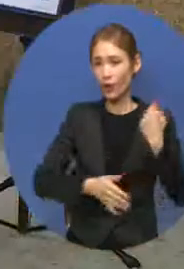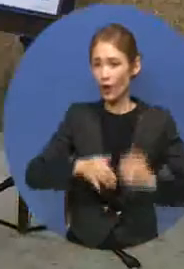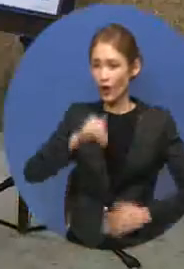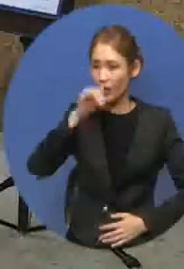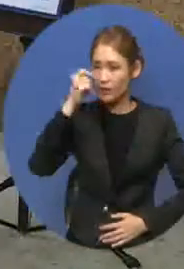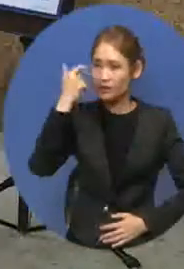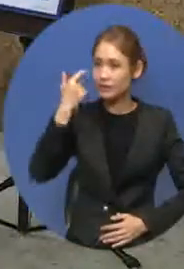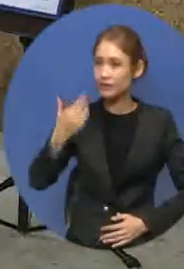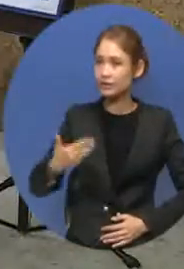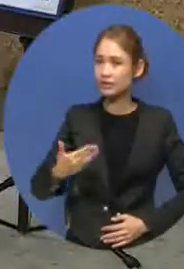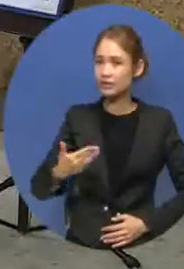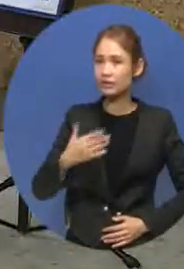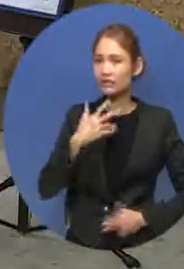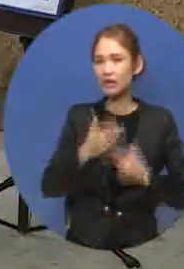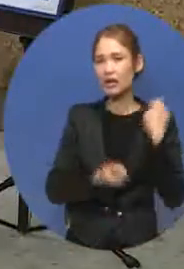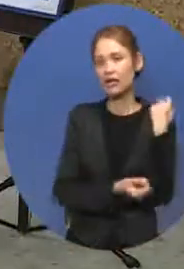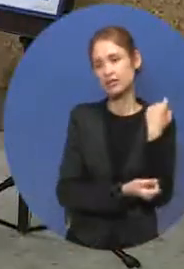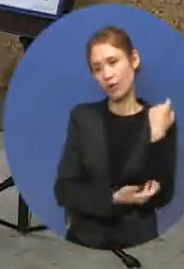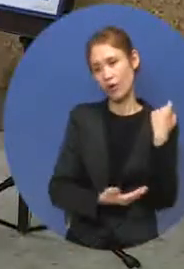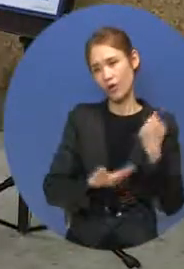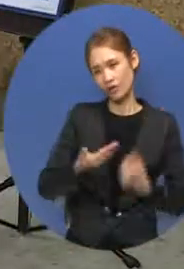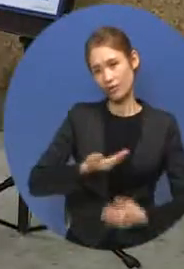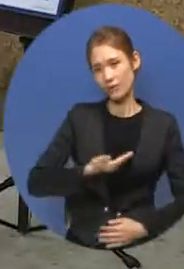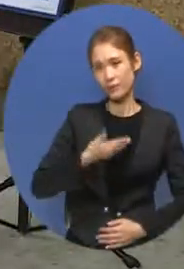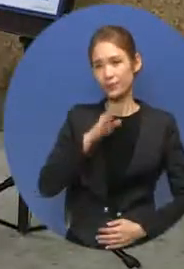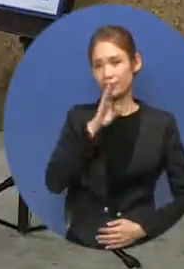없으셨나요? 사업에 영향이 있을 수밖에 없죠. 예.